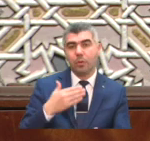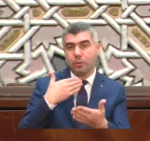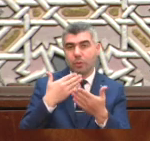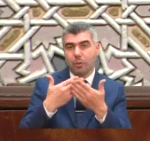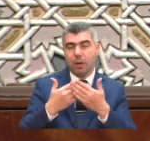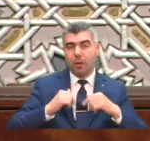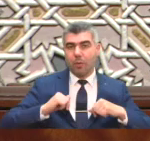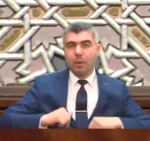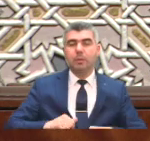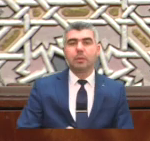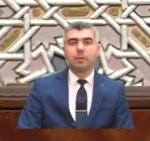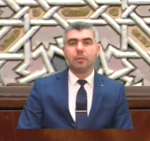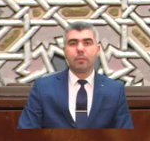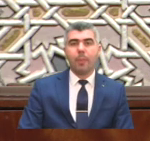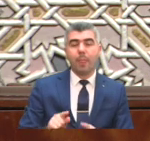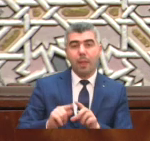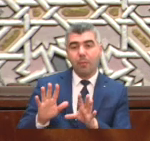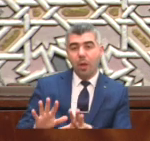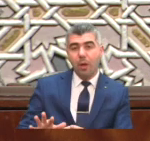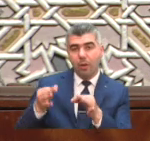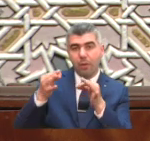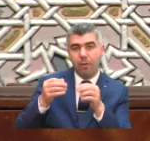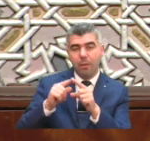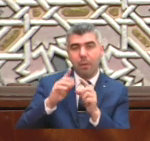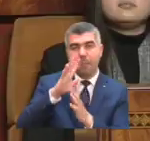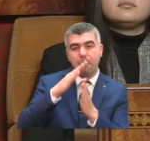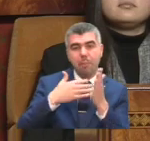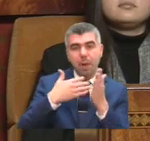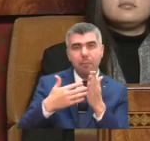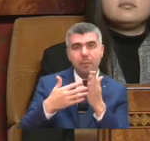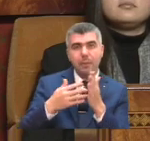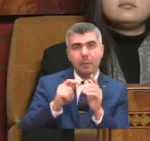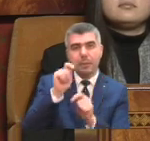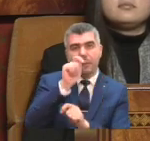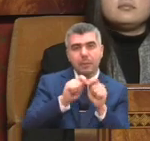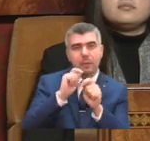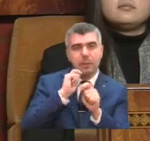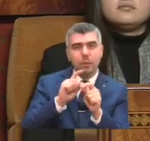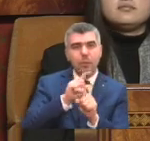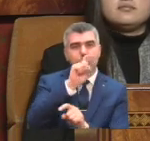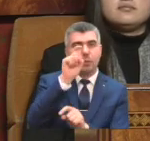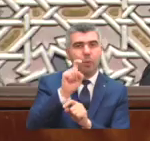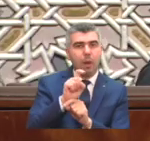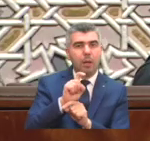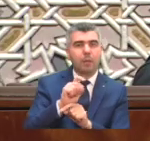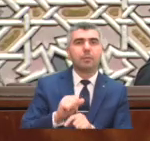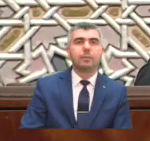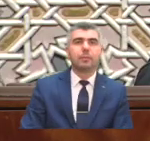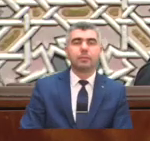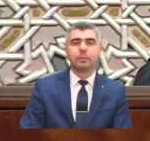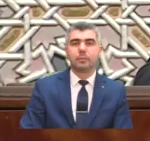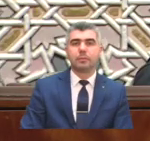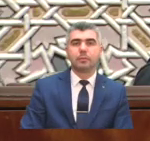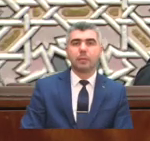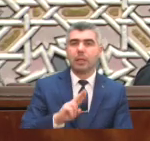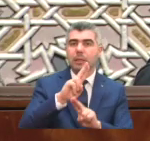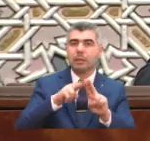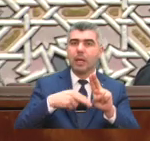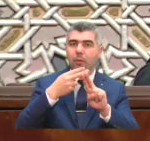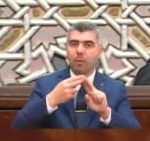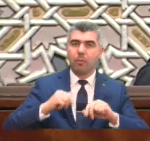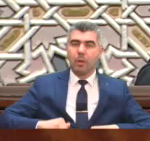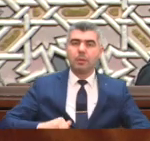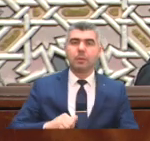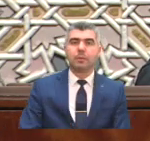السيدة الوزيرة، عن حصيلة تنفيذ برنامج تأهيل مباني الأيلة للسقوط نسائلكم، شكرا. جواب السيدة الوزيرة،